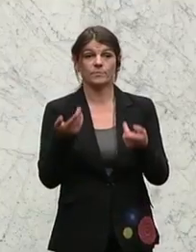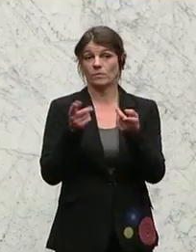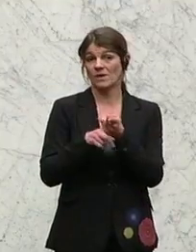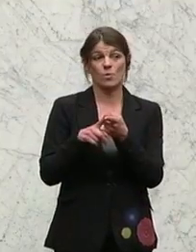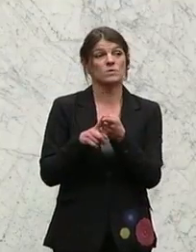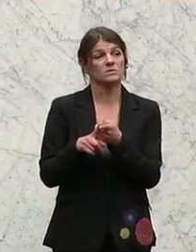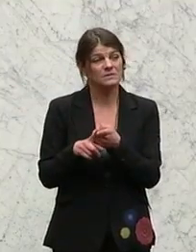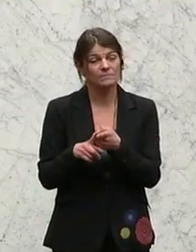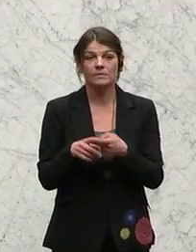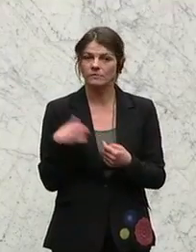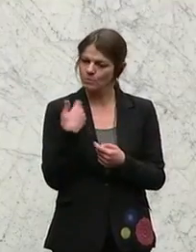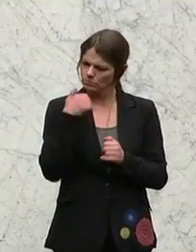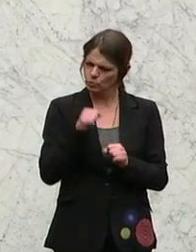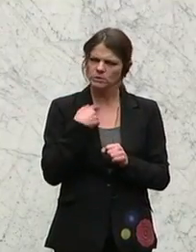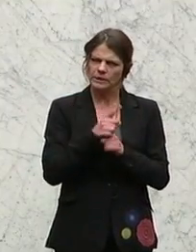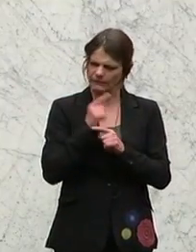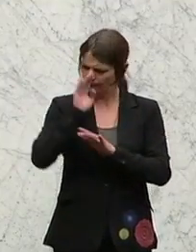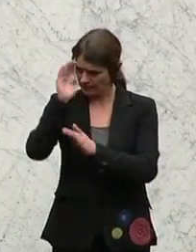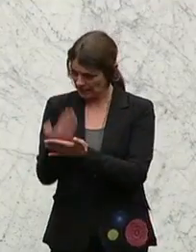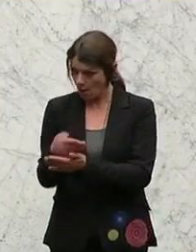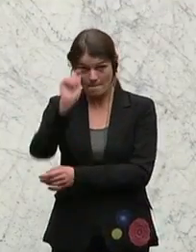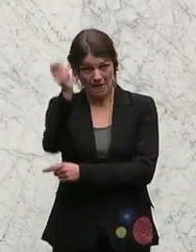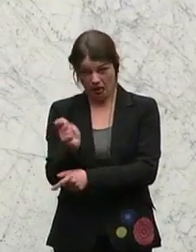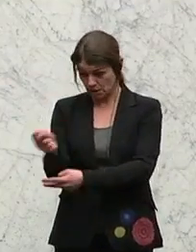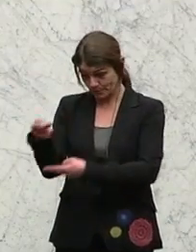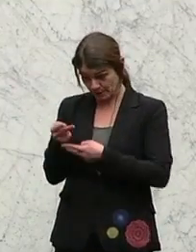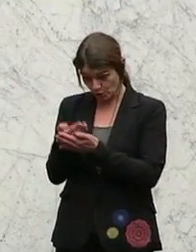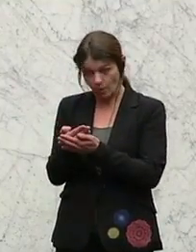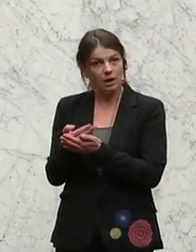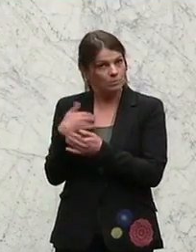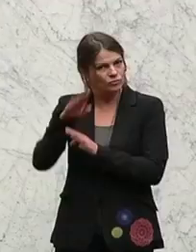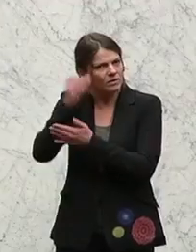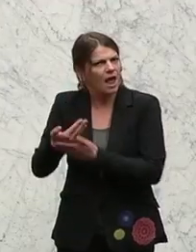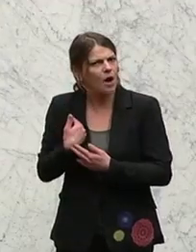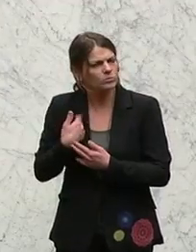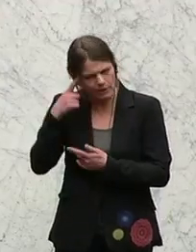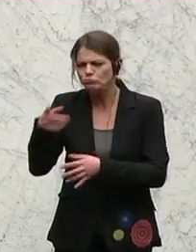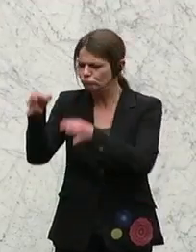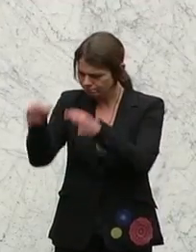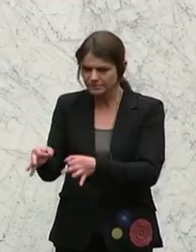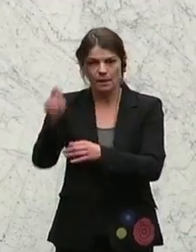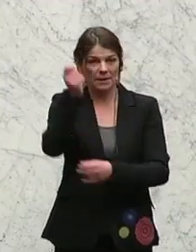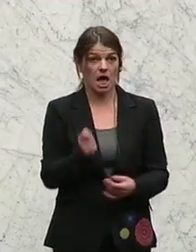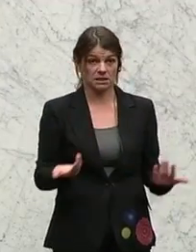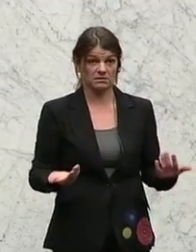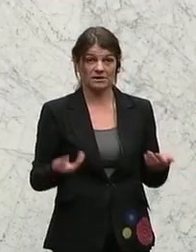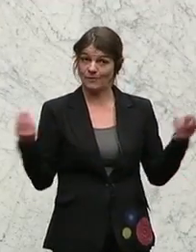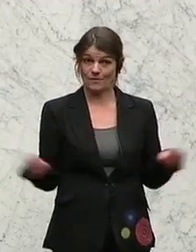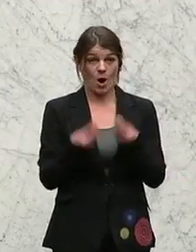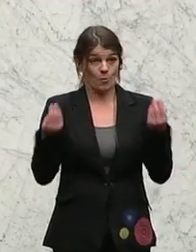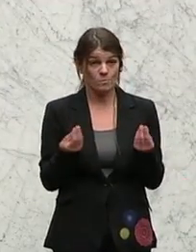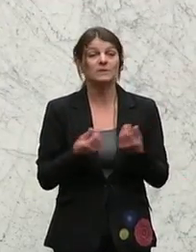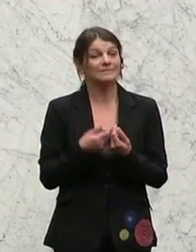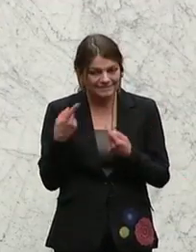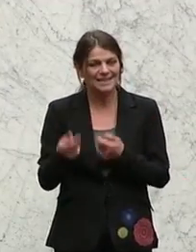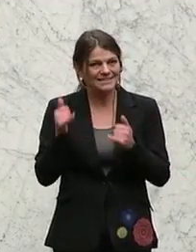wir müssen uns alle verlassen können auf die Bilanzen. Auf die Zuverlässigkeit dieser Bilanzen baut nämlich die